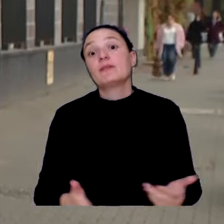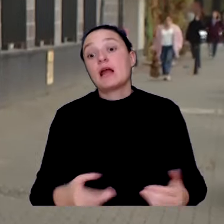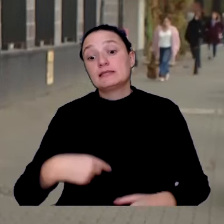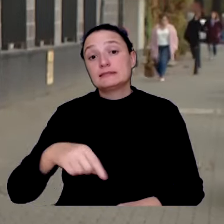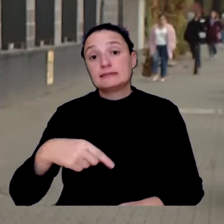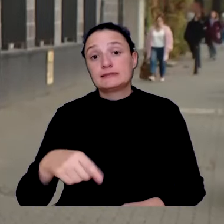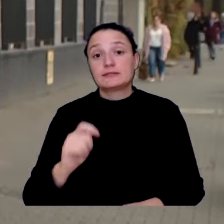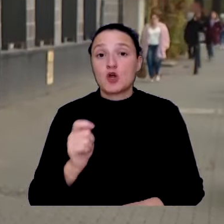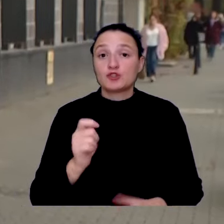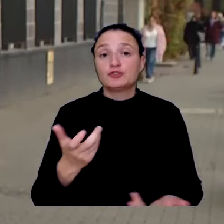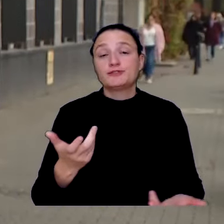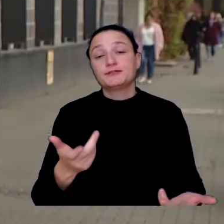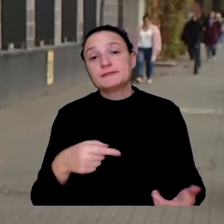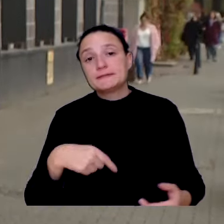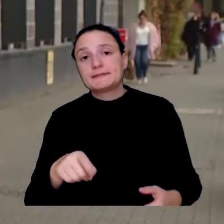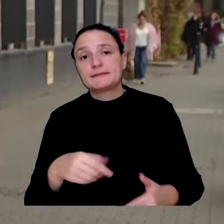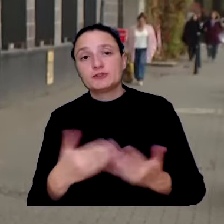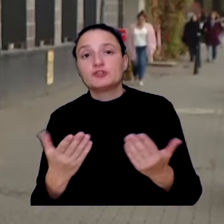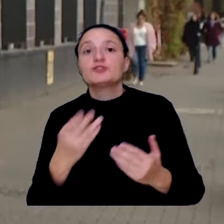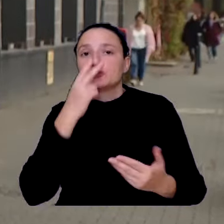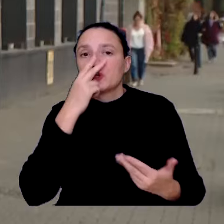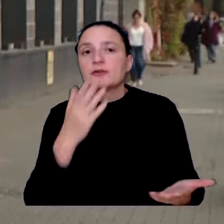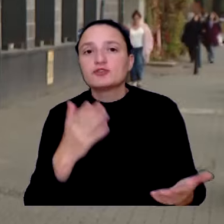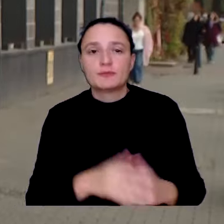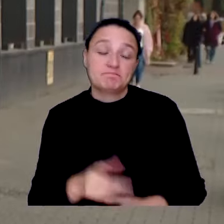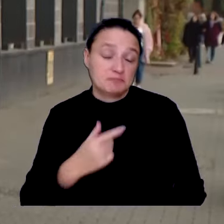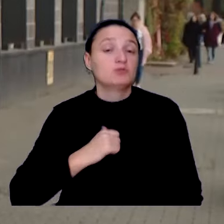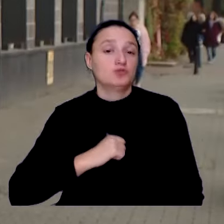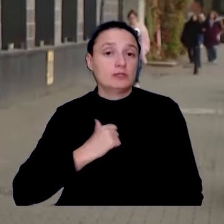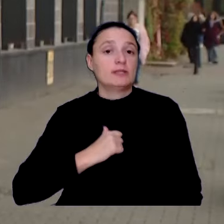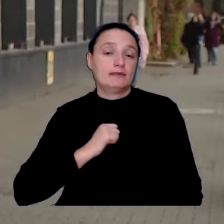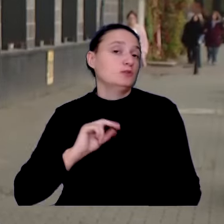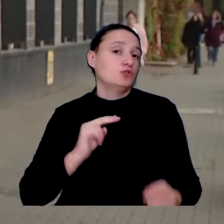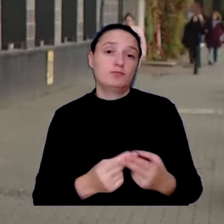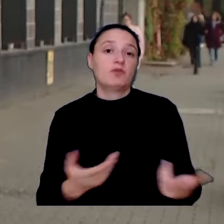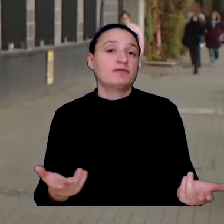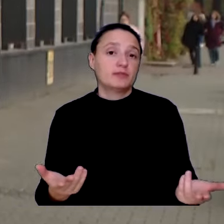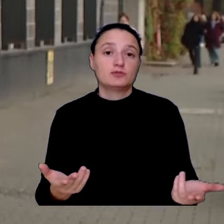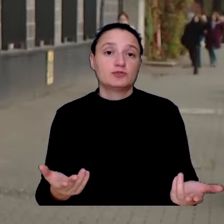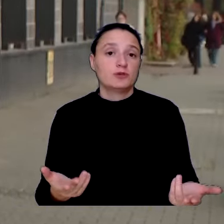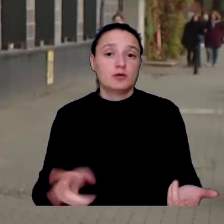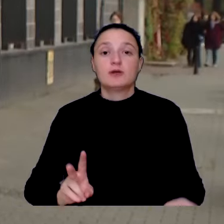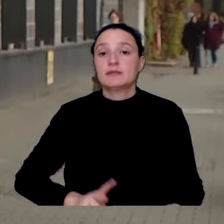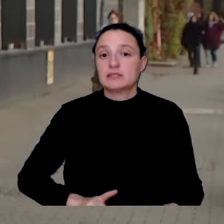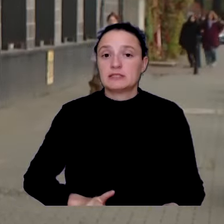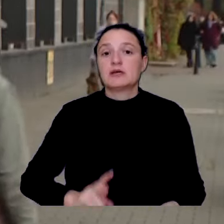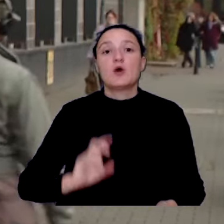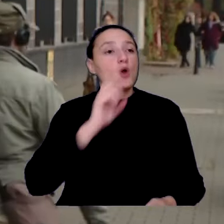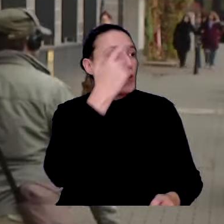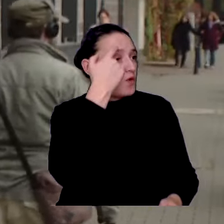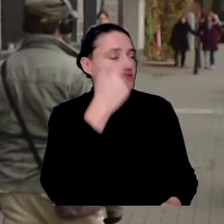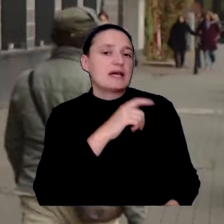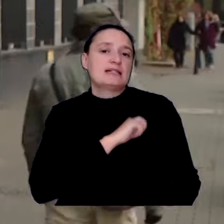godziny, najbliższe dni, to się okaże. Cały czas oczekujemy zarówno na stanowisko ze strony Generalnej Inspekcji